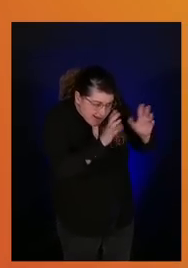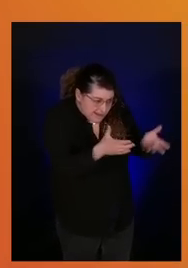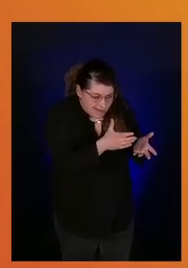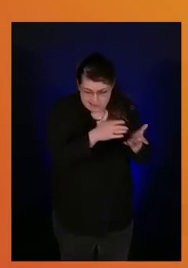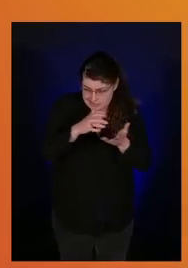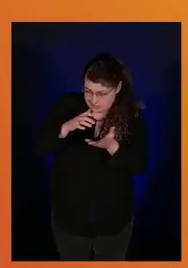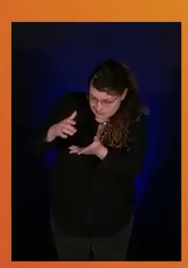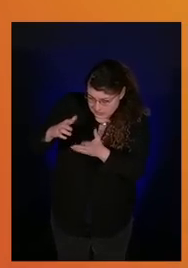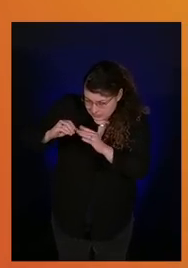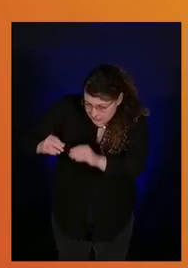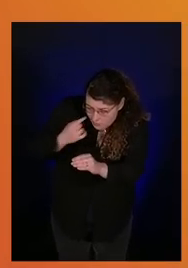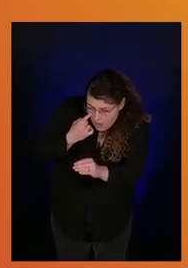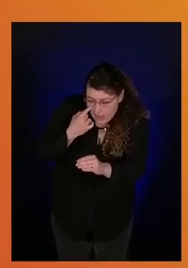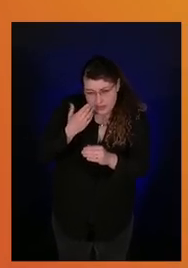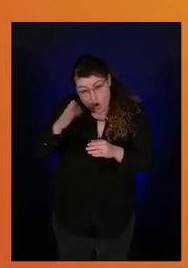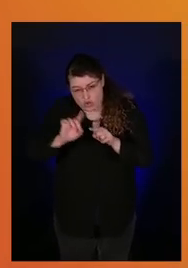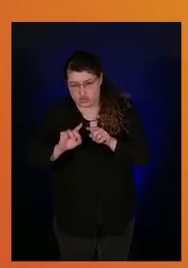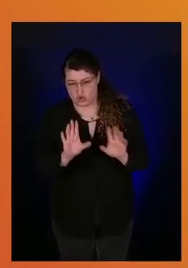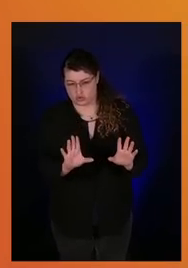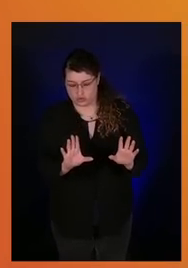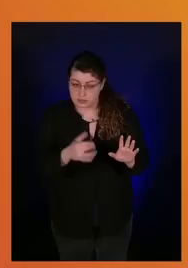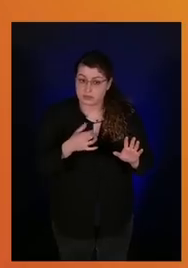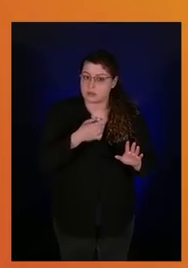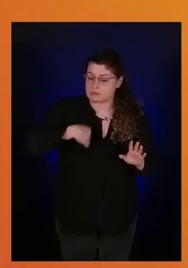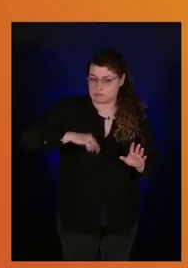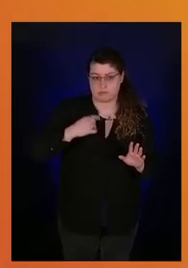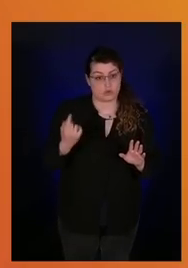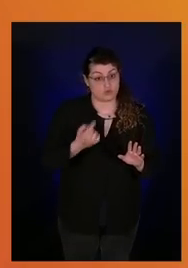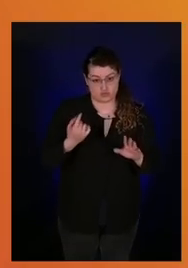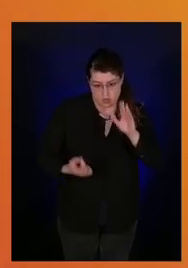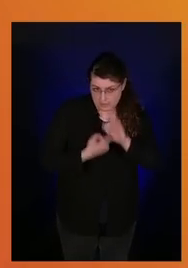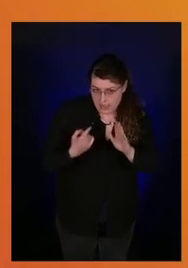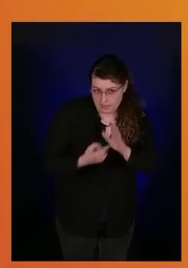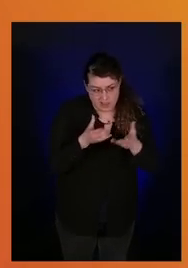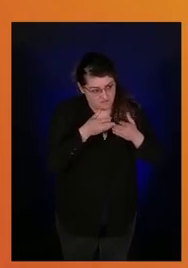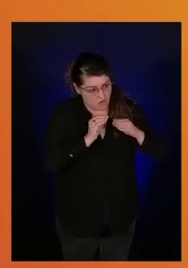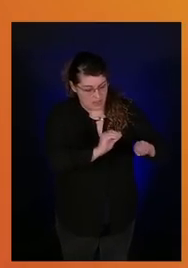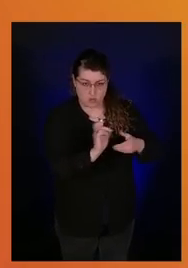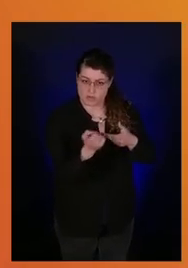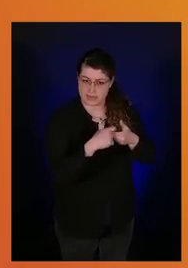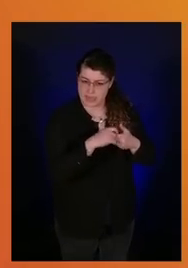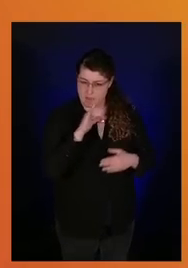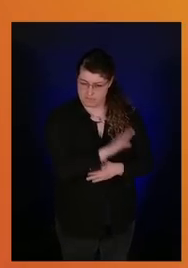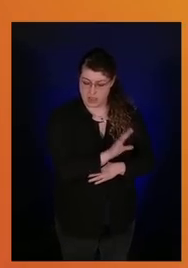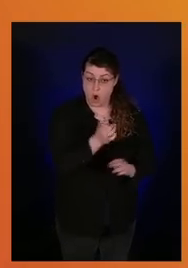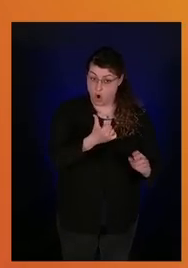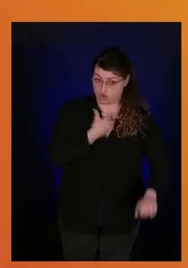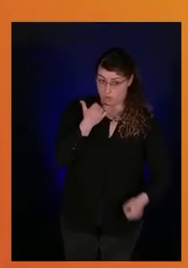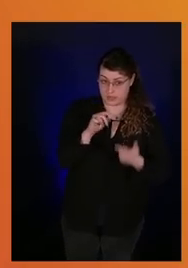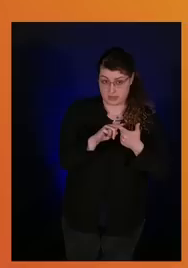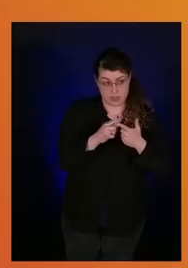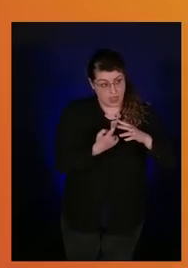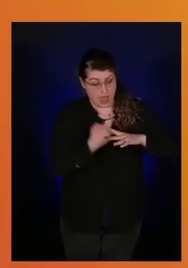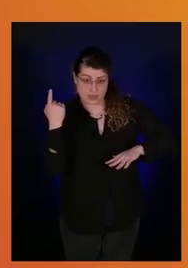autre. Nous le savons et nous le répétons sans cesse dans nos formations syndicales, notre autonomie et notre